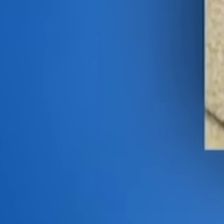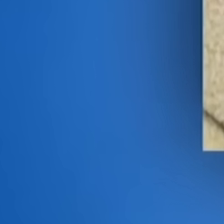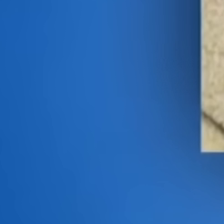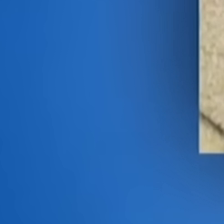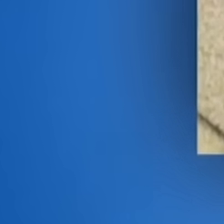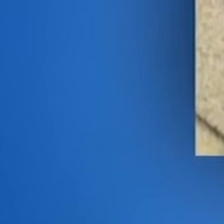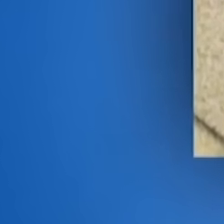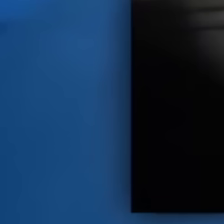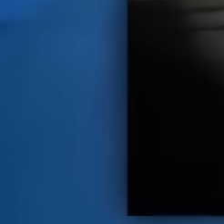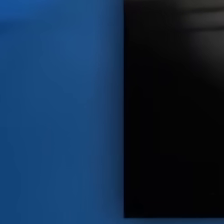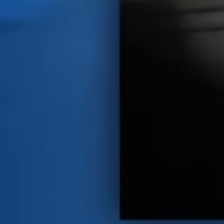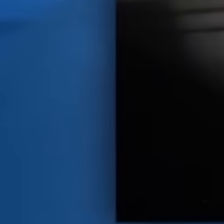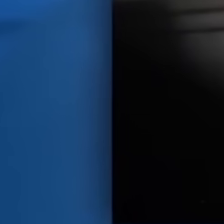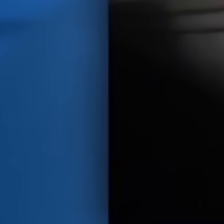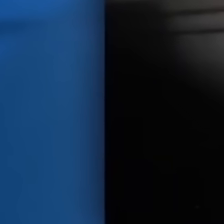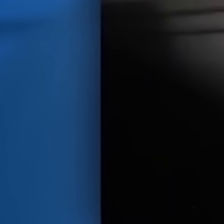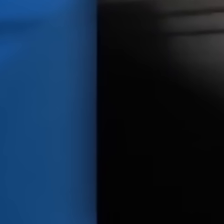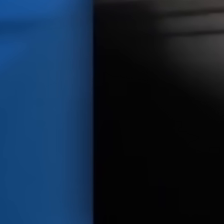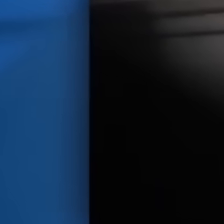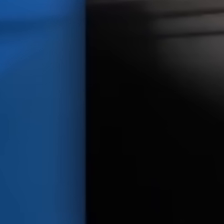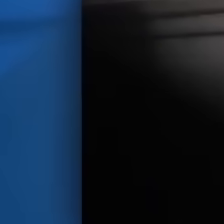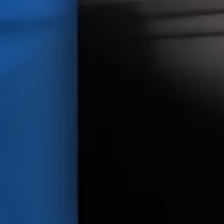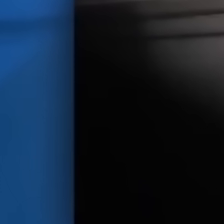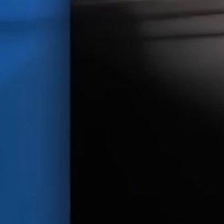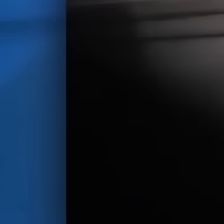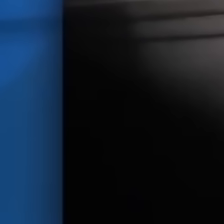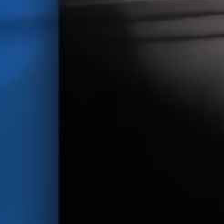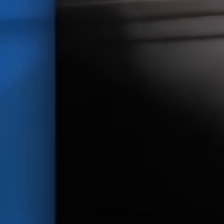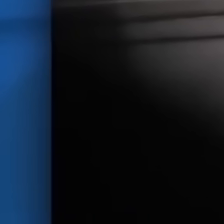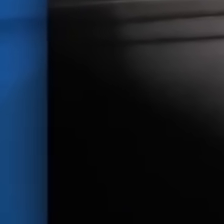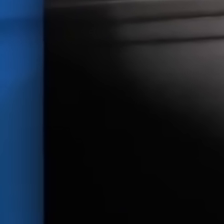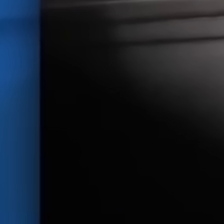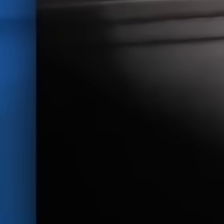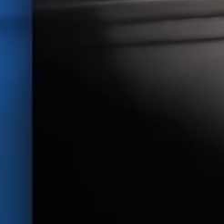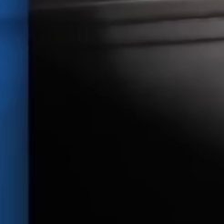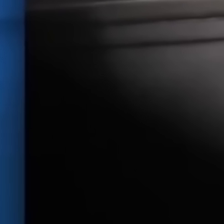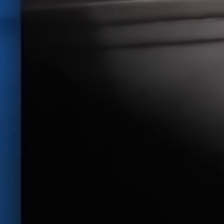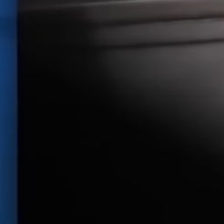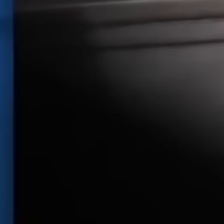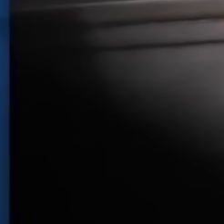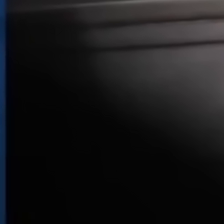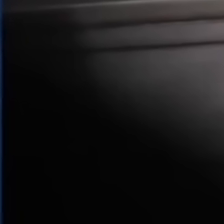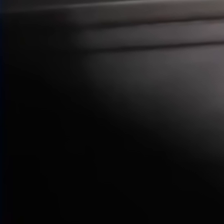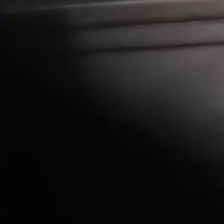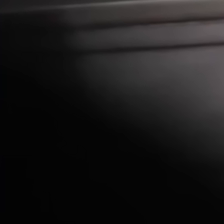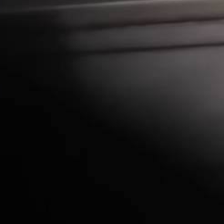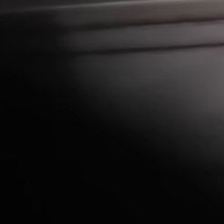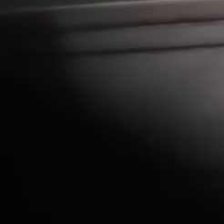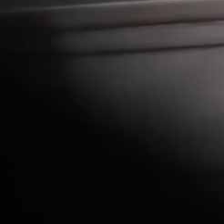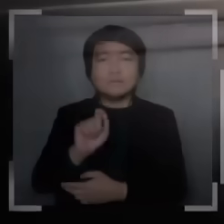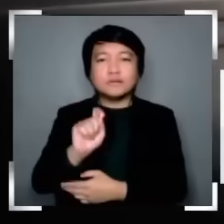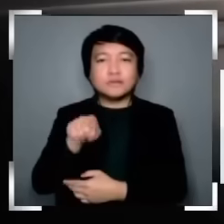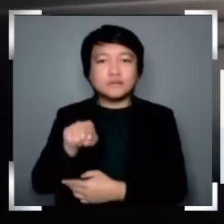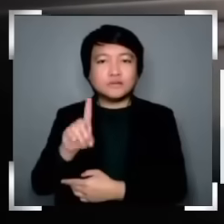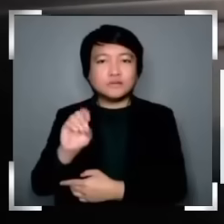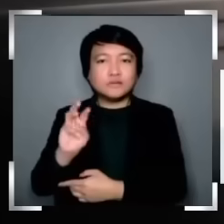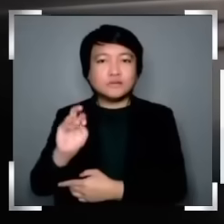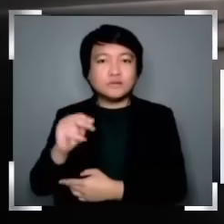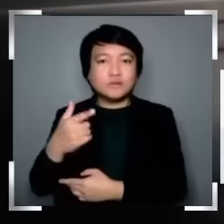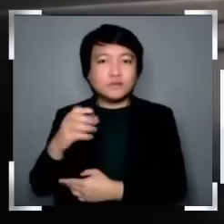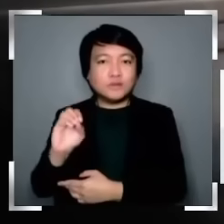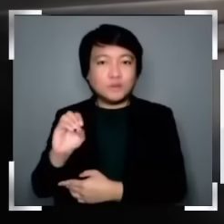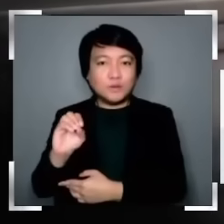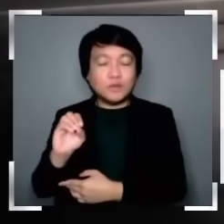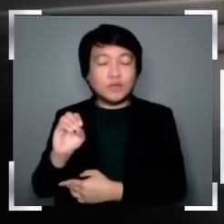seremonya. Sa gitna ng aktibidad sa Santo Domingo Church sa Quezon City, umakyat sa hagdan papunta sa altar ang pusang